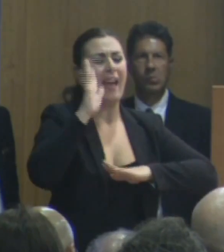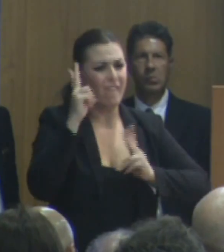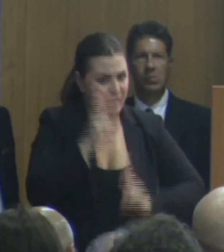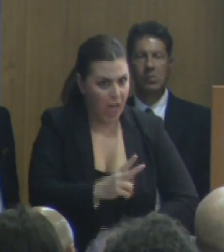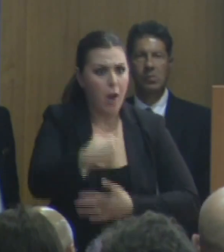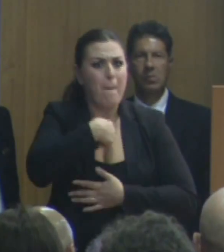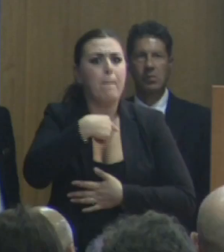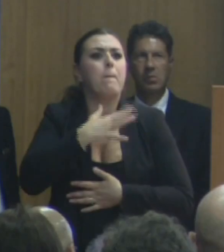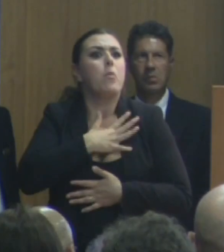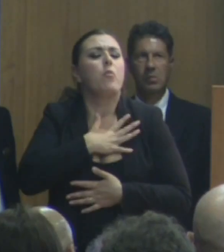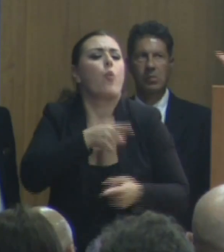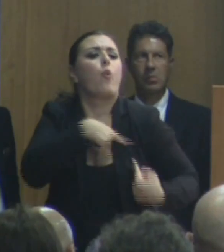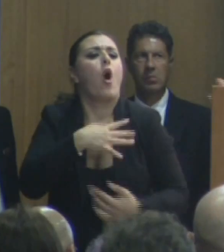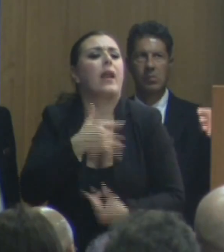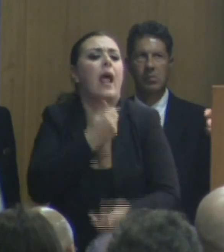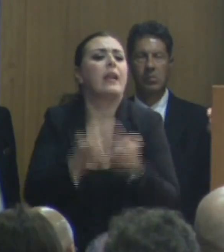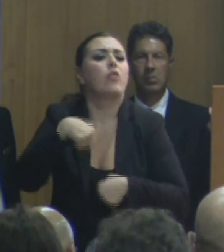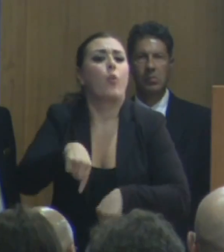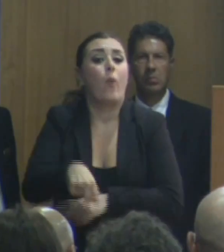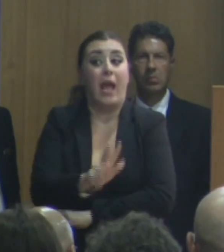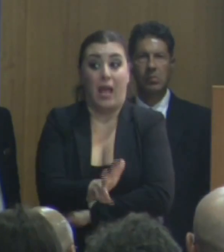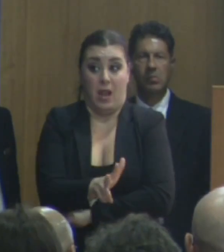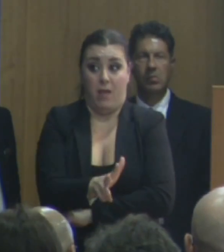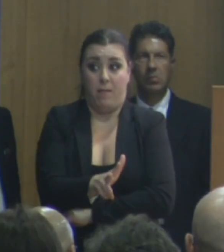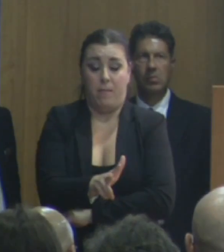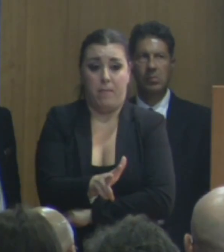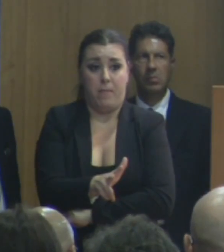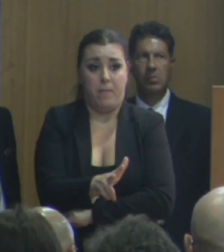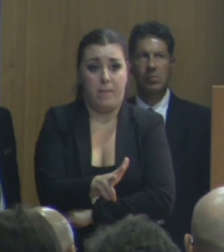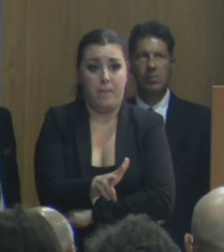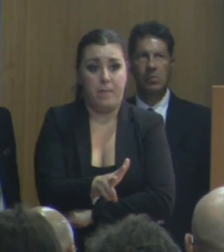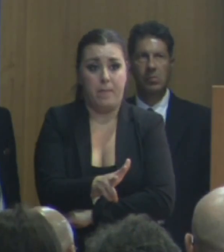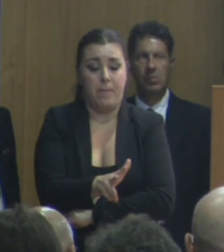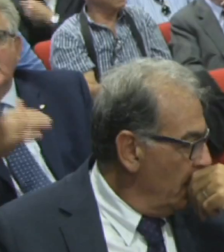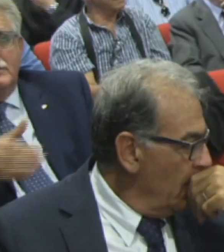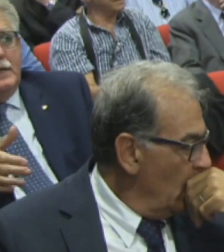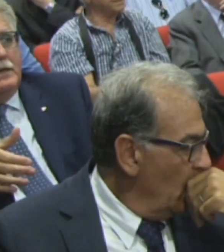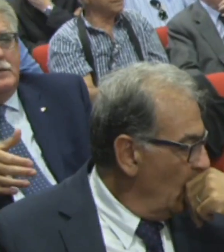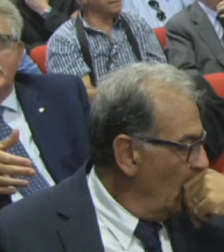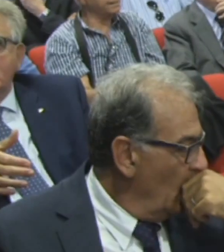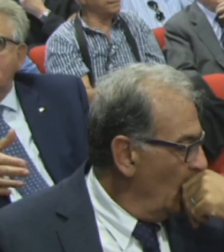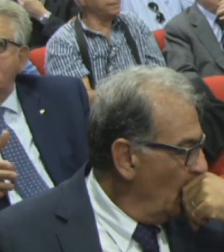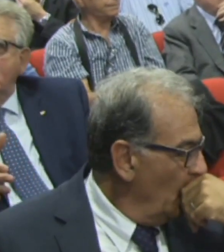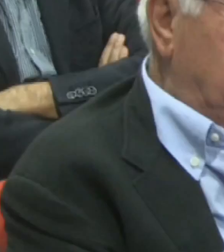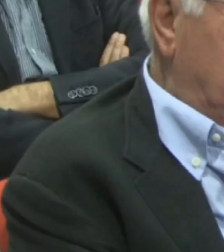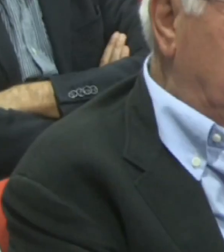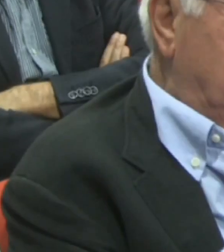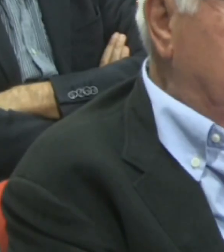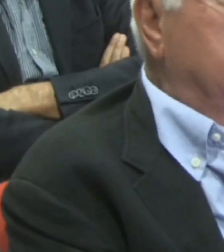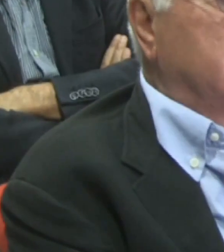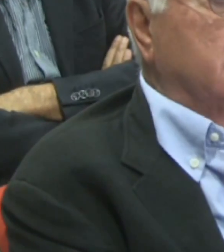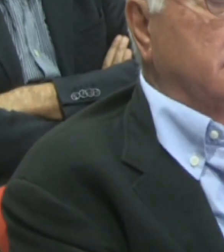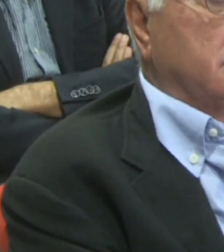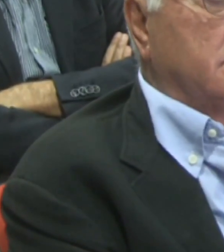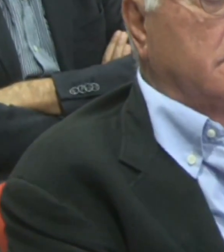cuore sia un cuore calabrese, come è evidente, come il vostro, non ne verremo mai a capo. In politica il consenso